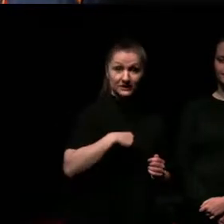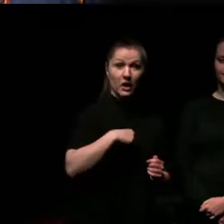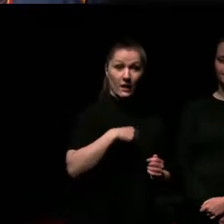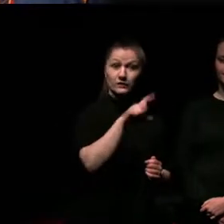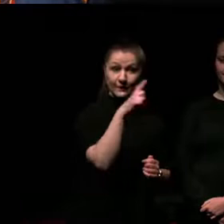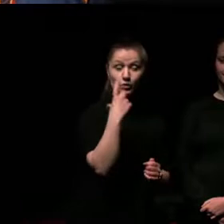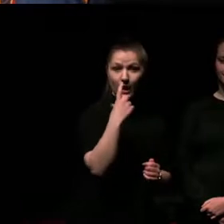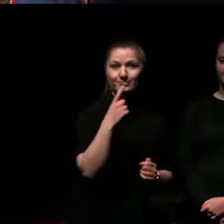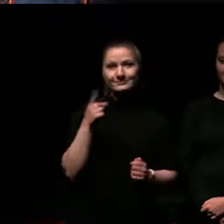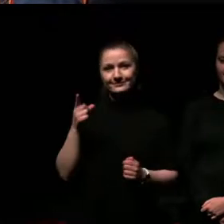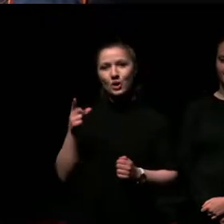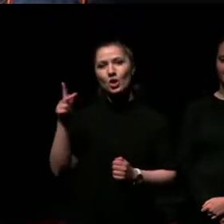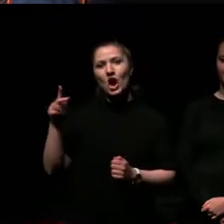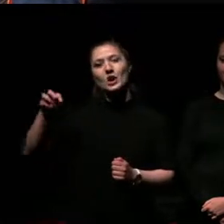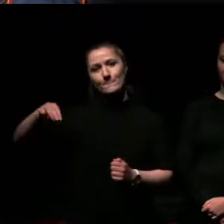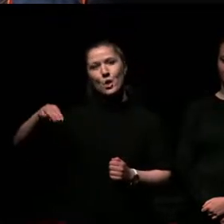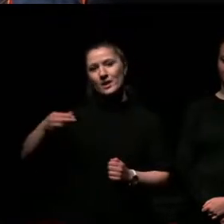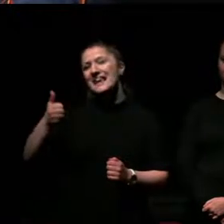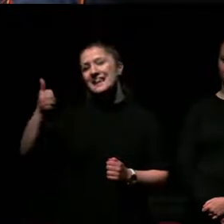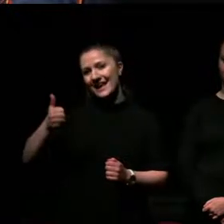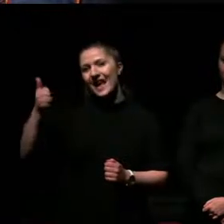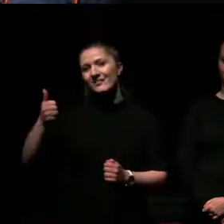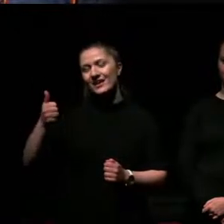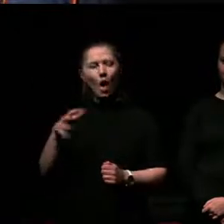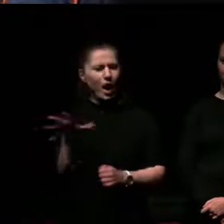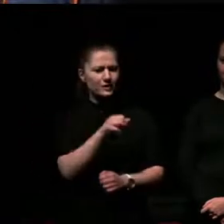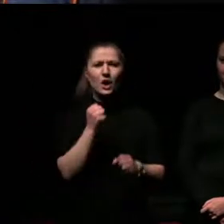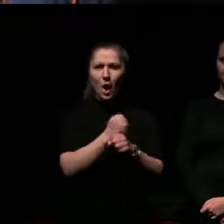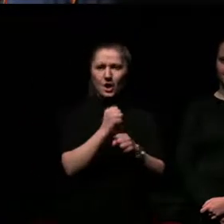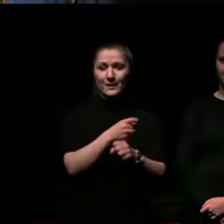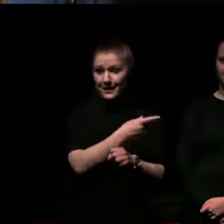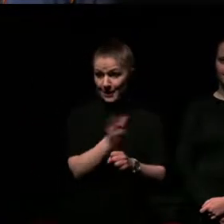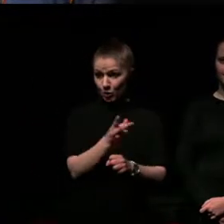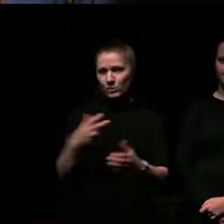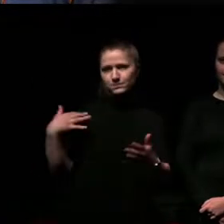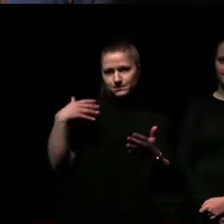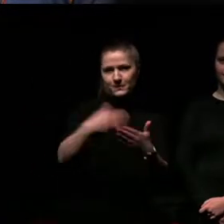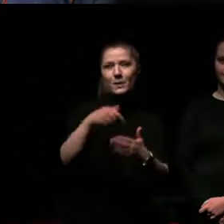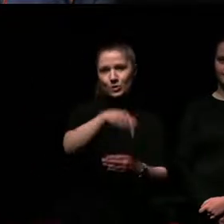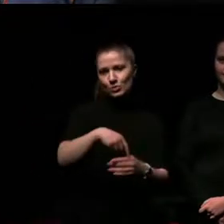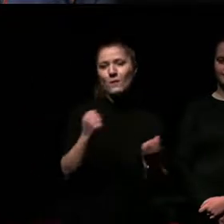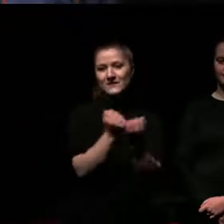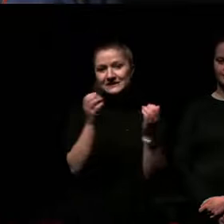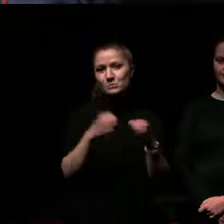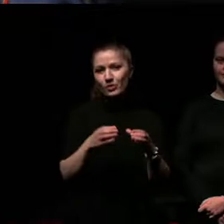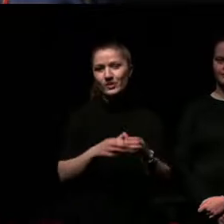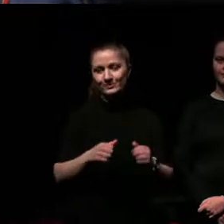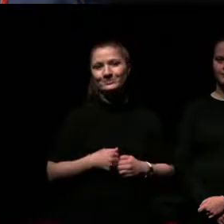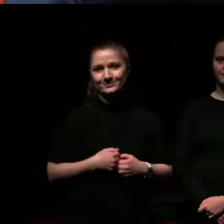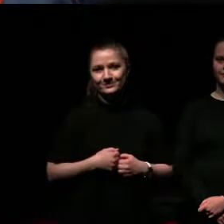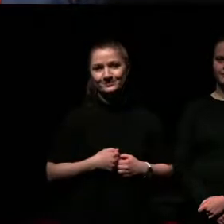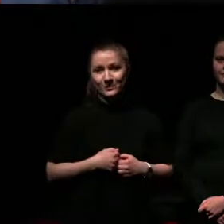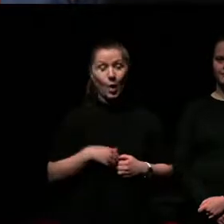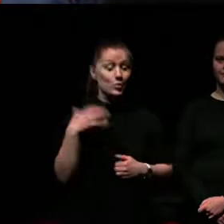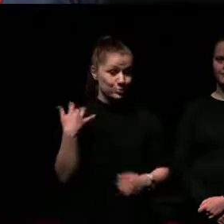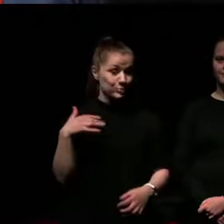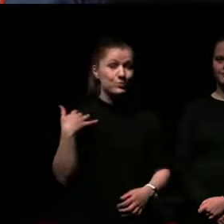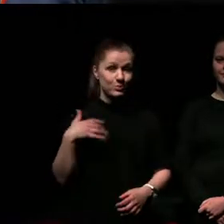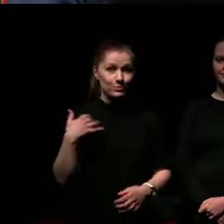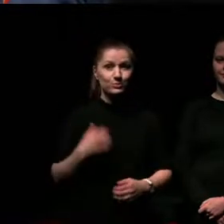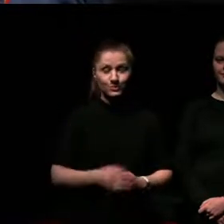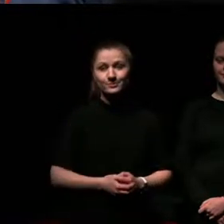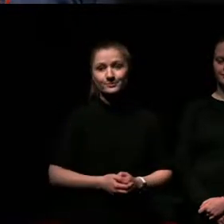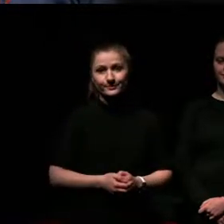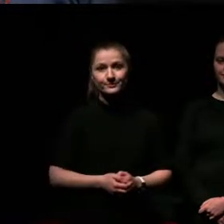samfunnet, og Karen Mør, som leder, for alt arbeidet dere har gjort opp mot festmøtet. Dette har vært helt